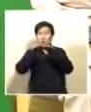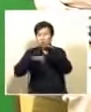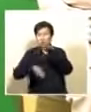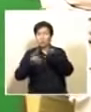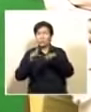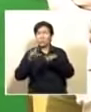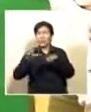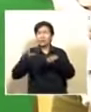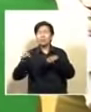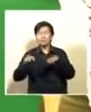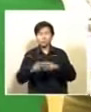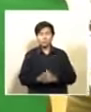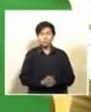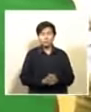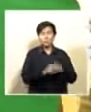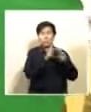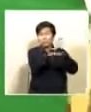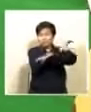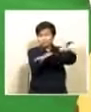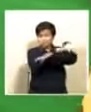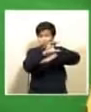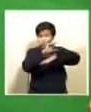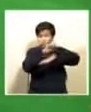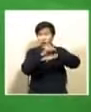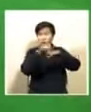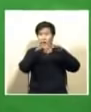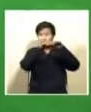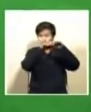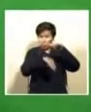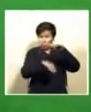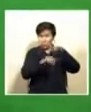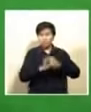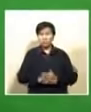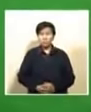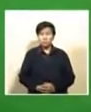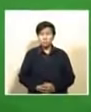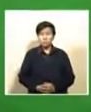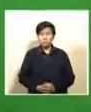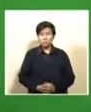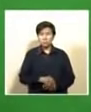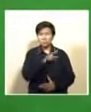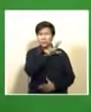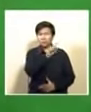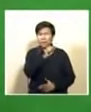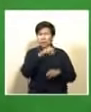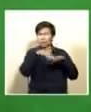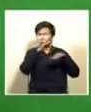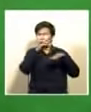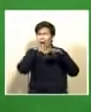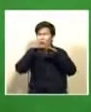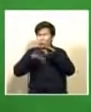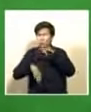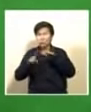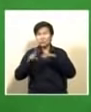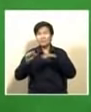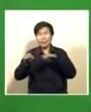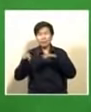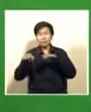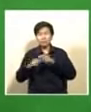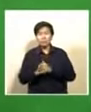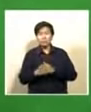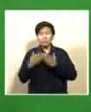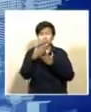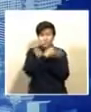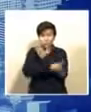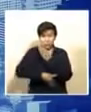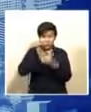64.67 นะครับจากจำนวน 38,000 หรือประมาณ 31,000 ตัวเลขโดยประมาณนะครับทางน้ำก็ลดลง